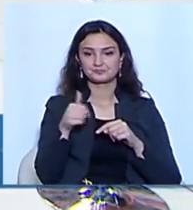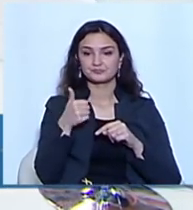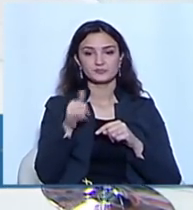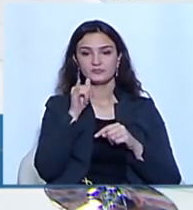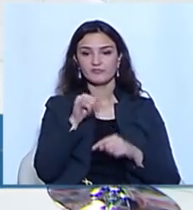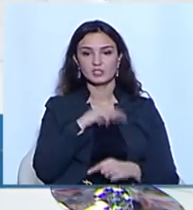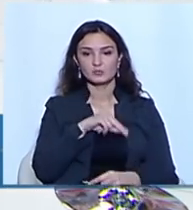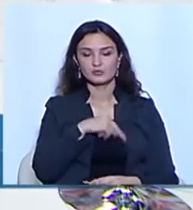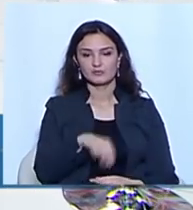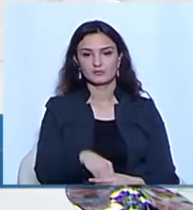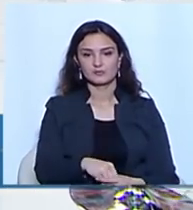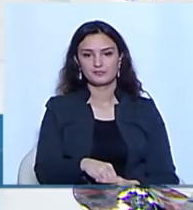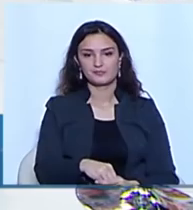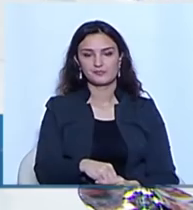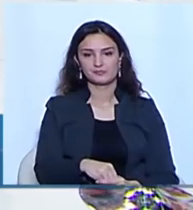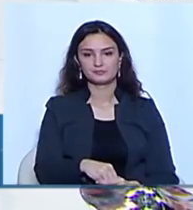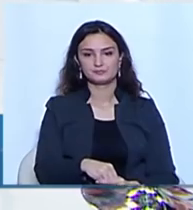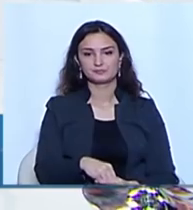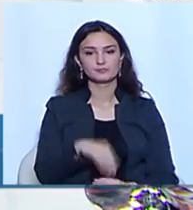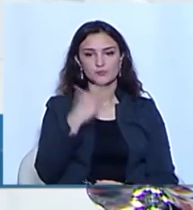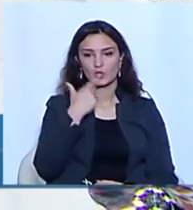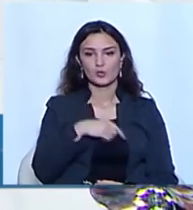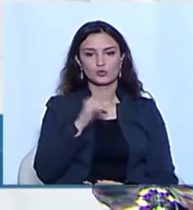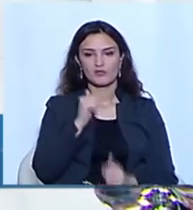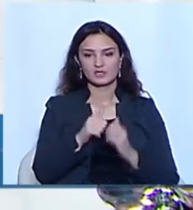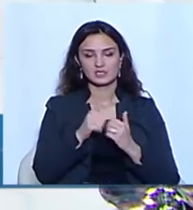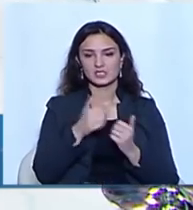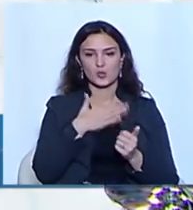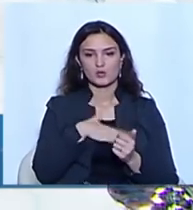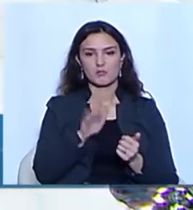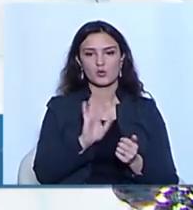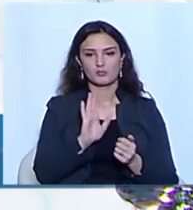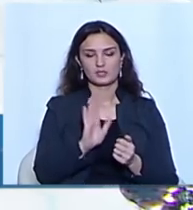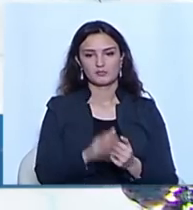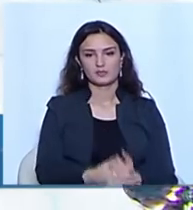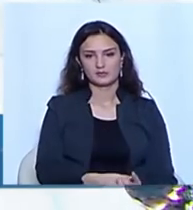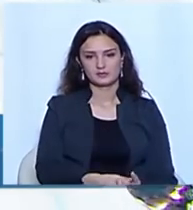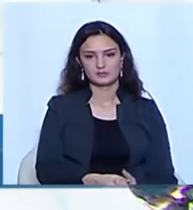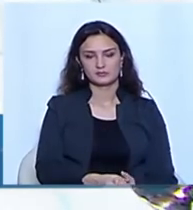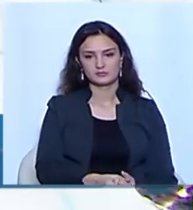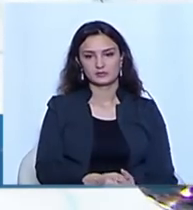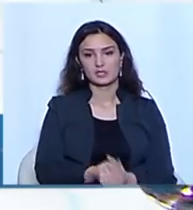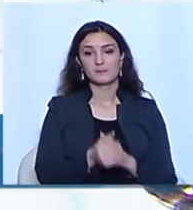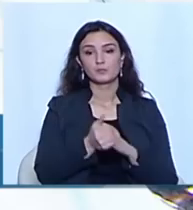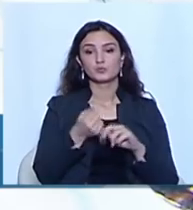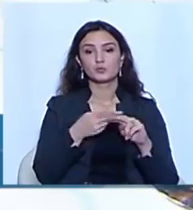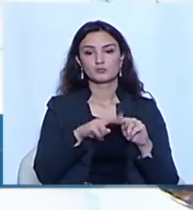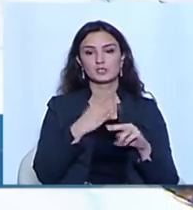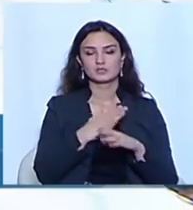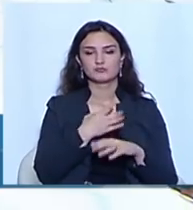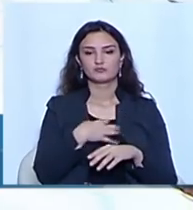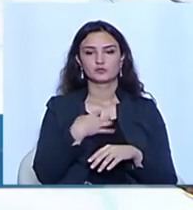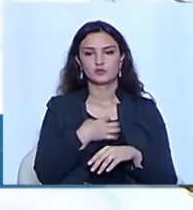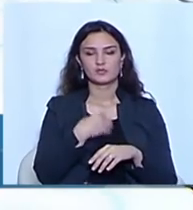ვერ იმუშავებს. და მორალურად დაუკმაყოფილებელი. და მორალურად ყოველთვის დაუკმაყოფილებელი. ამიტომ არის მნიშვნელოვანი,